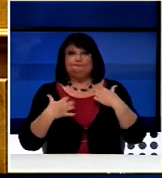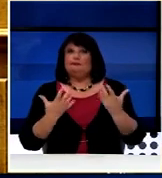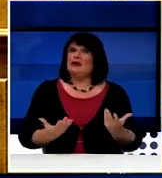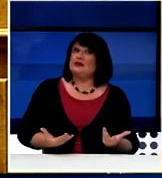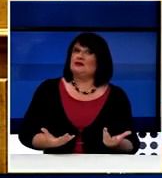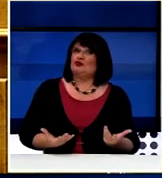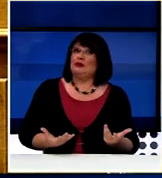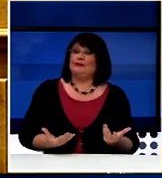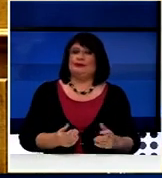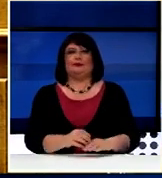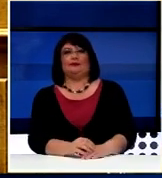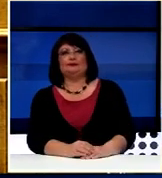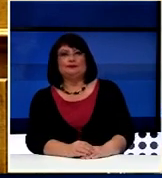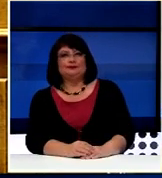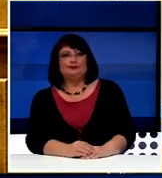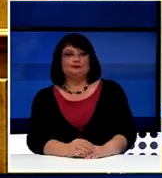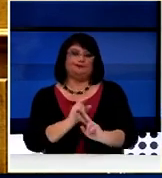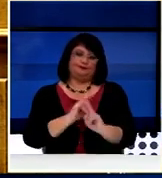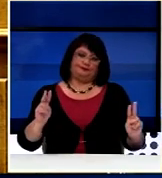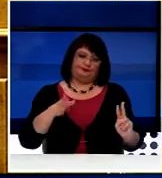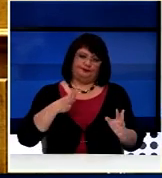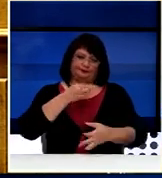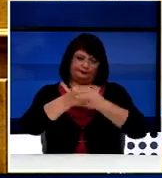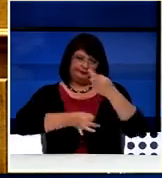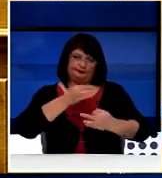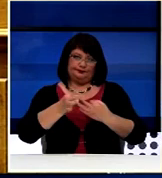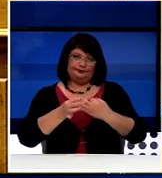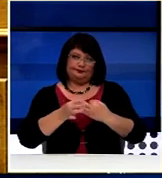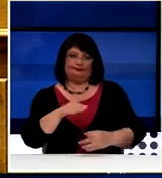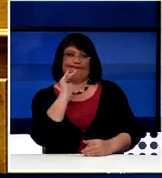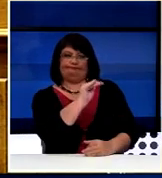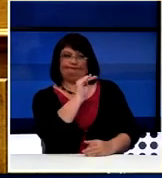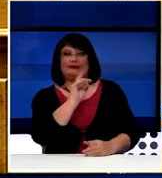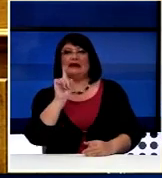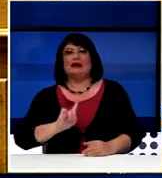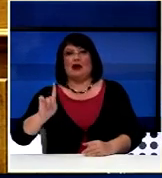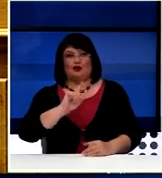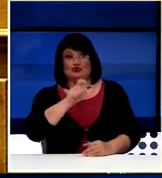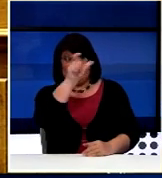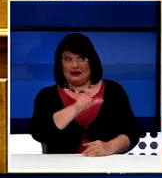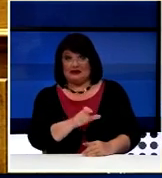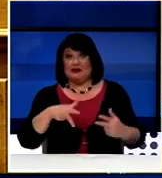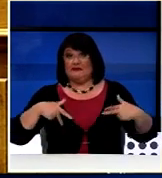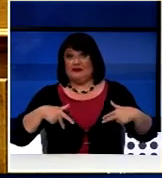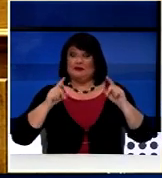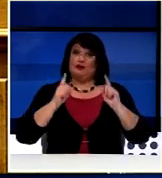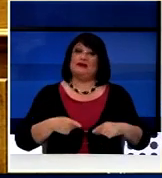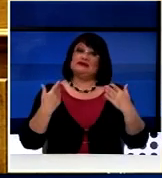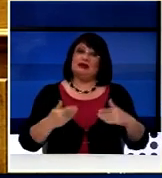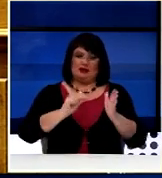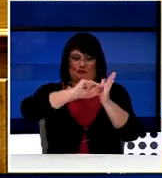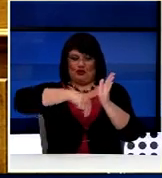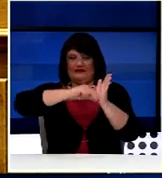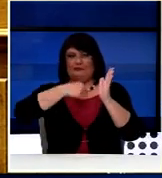Για να είμαι απολύτως σαφής, κυρίες και κύριοι συνάδελφοι και κύριε Μητσοτάκη, αποφασίσατε να